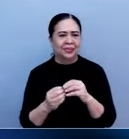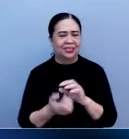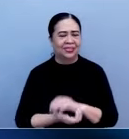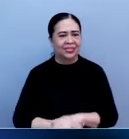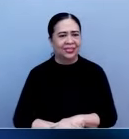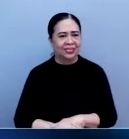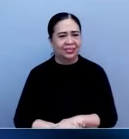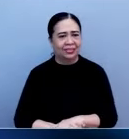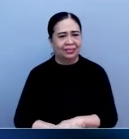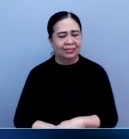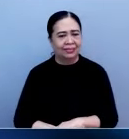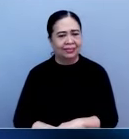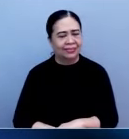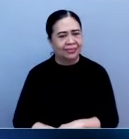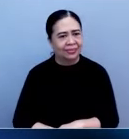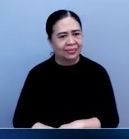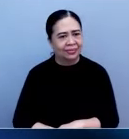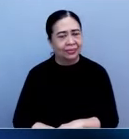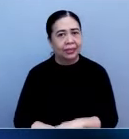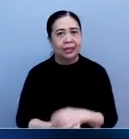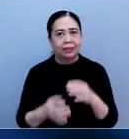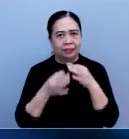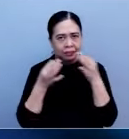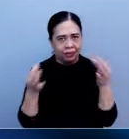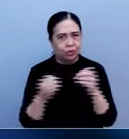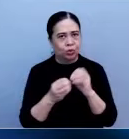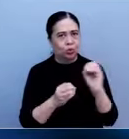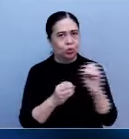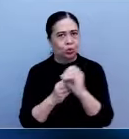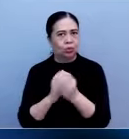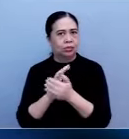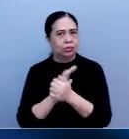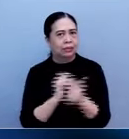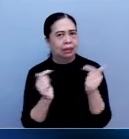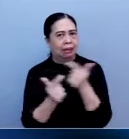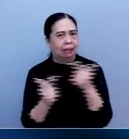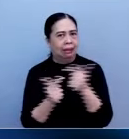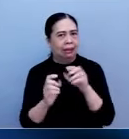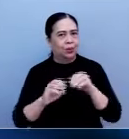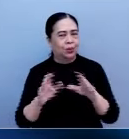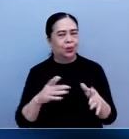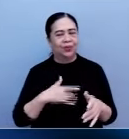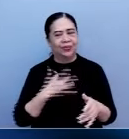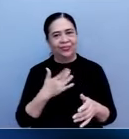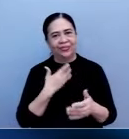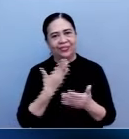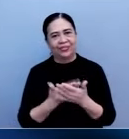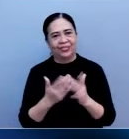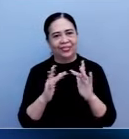ako. Nakilala sa kani-kanilang husay sa pagpapakalat ng Good Vibes Online.